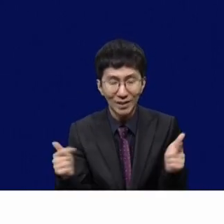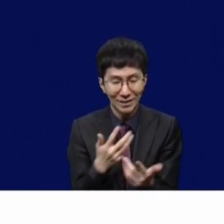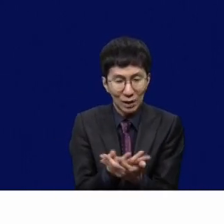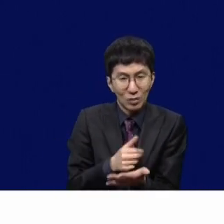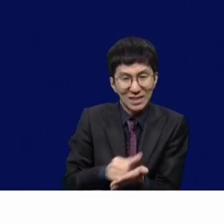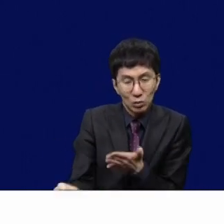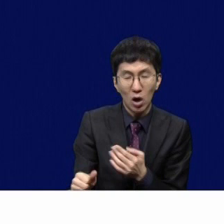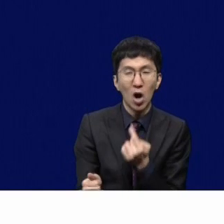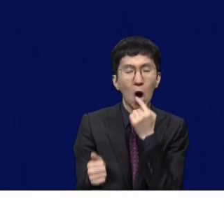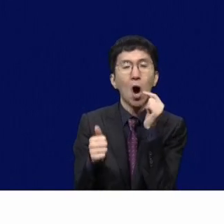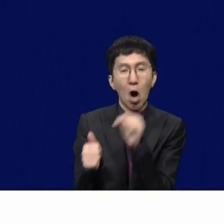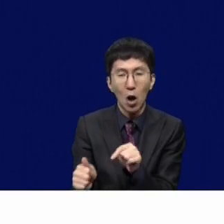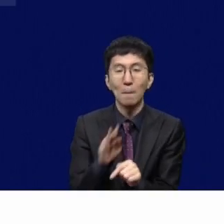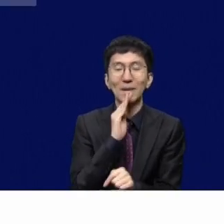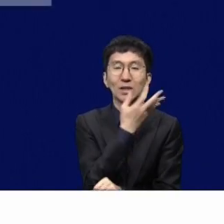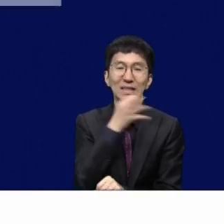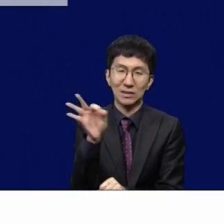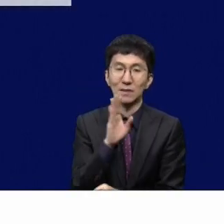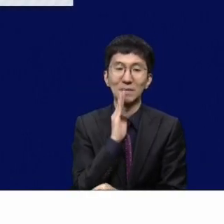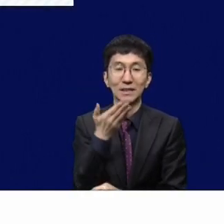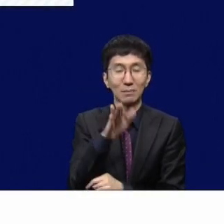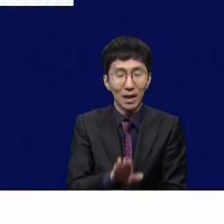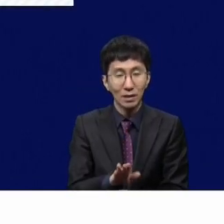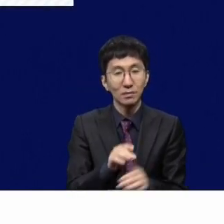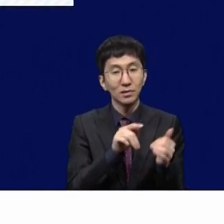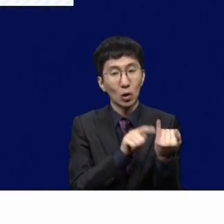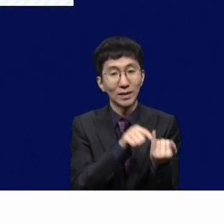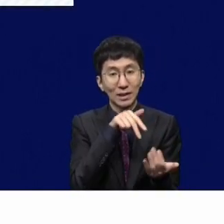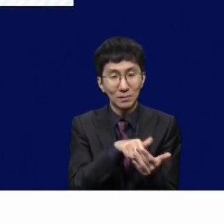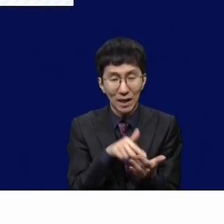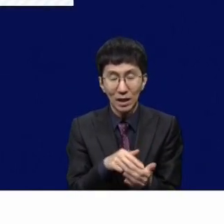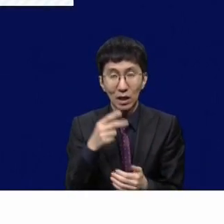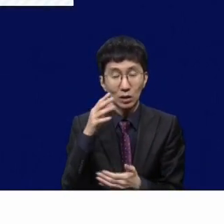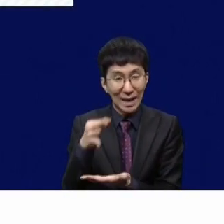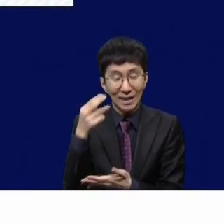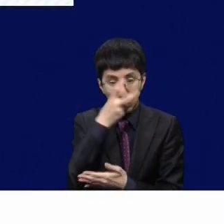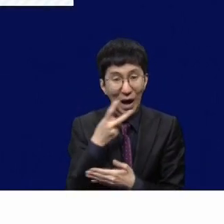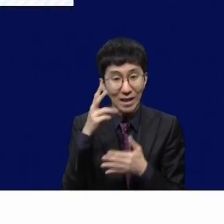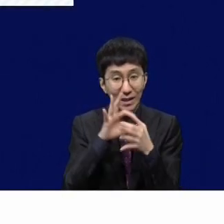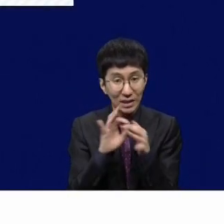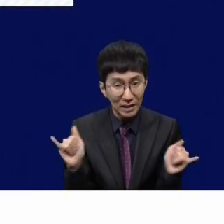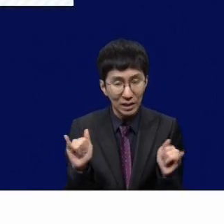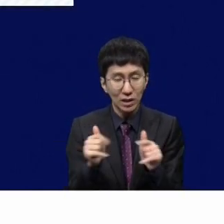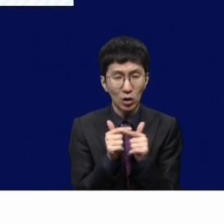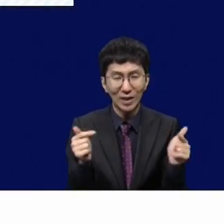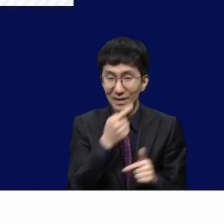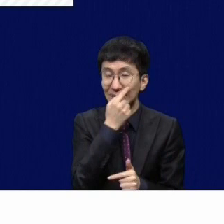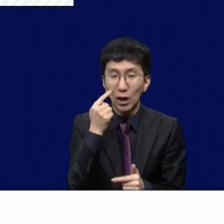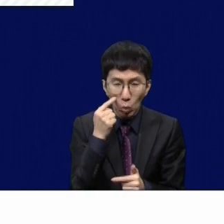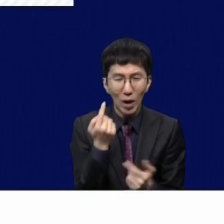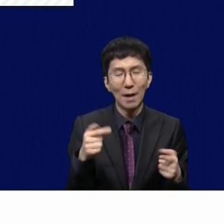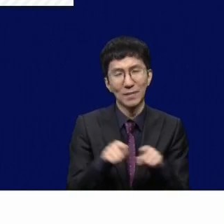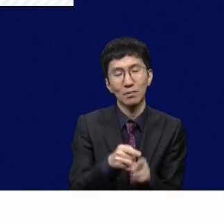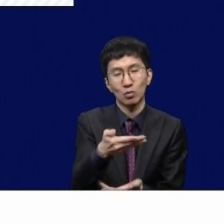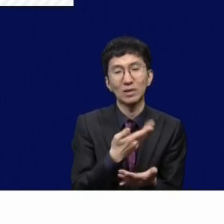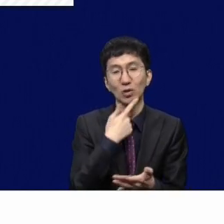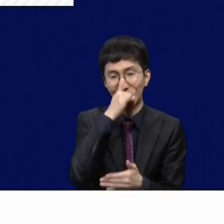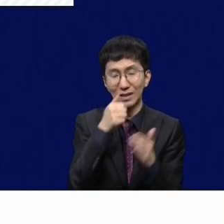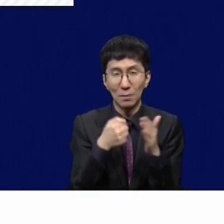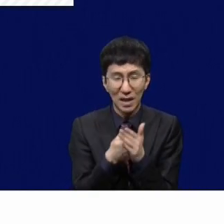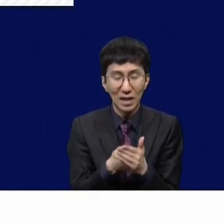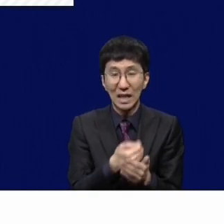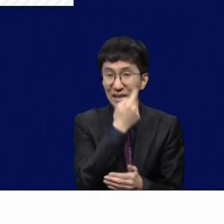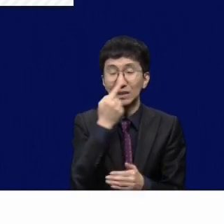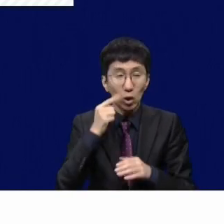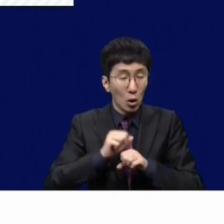삭제하도록 지시한 혐의는 인정했지만 정 교수가 자산관리인과 함께 일부 자료를 반출했기 때문에 증거은닉 교사